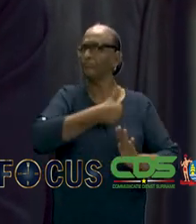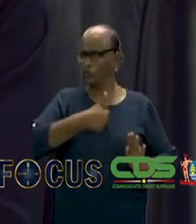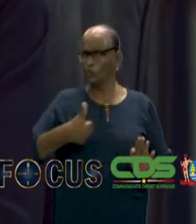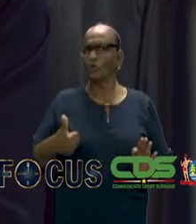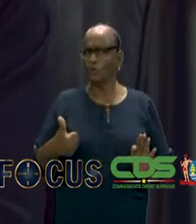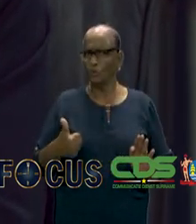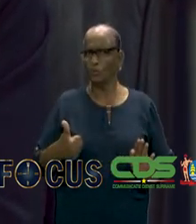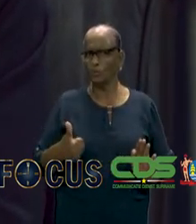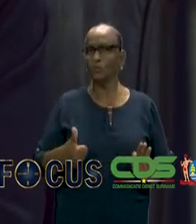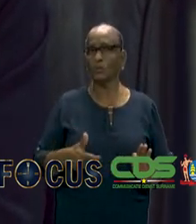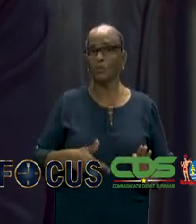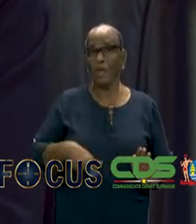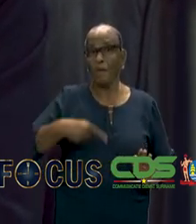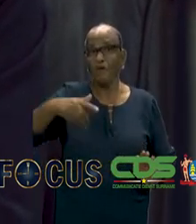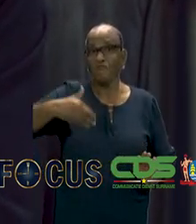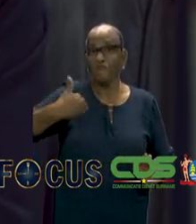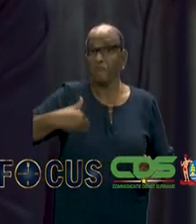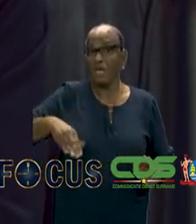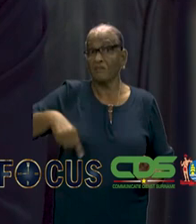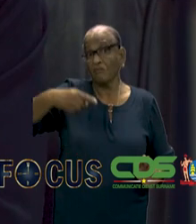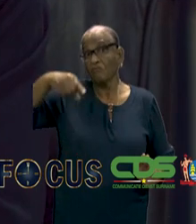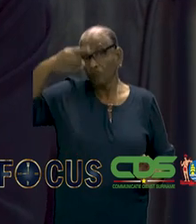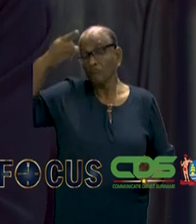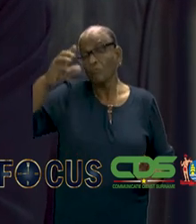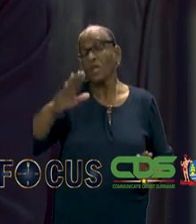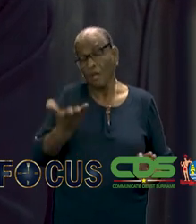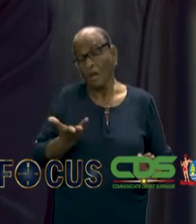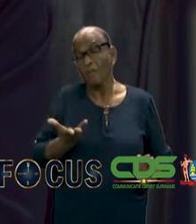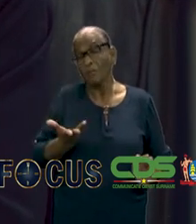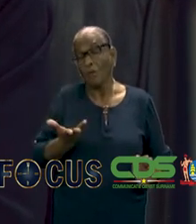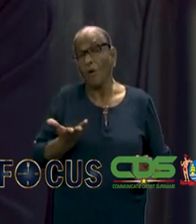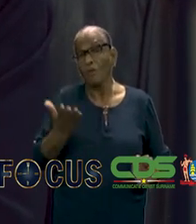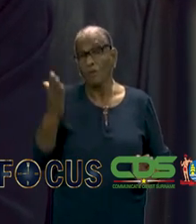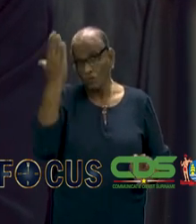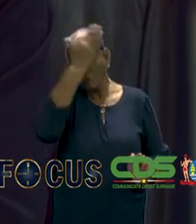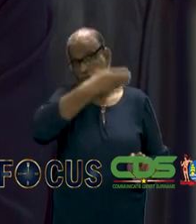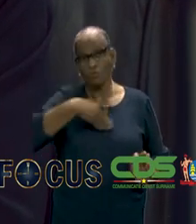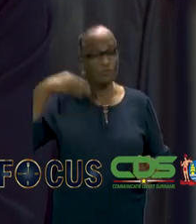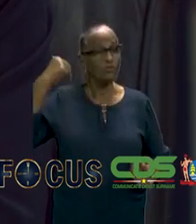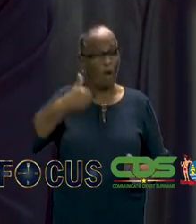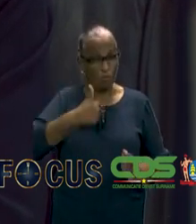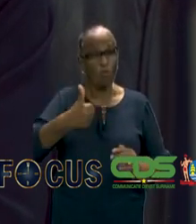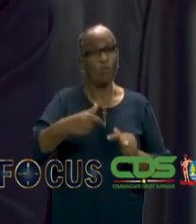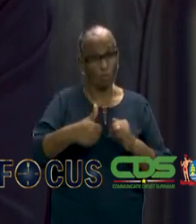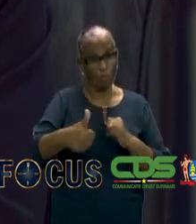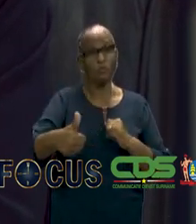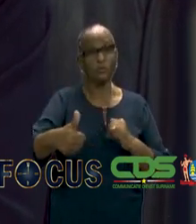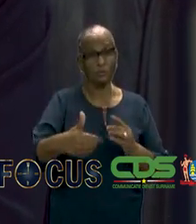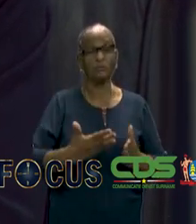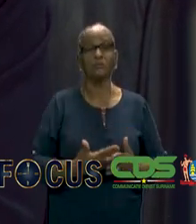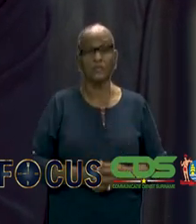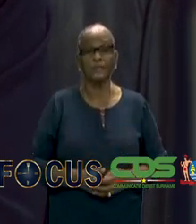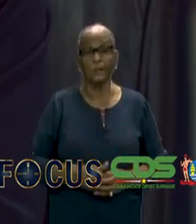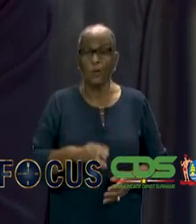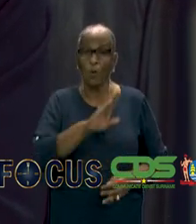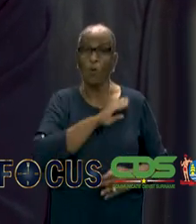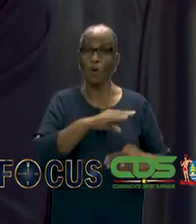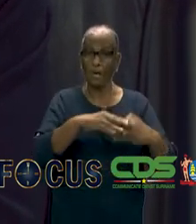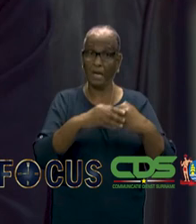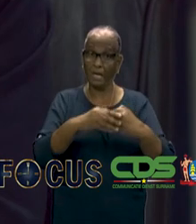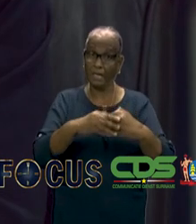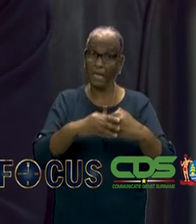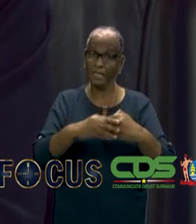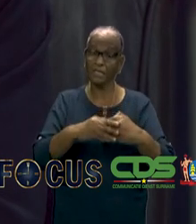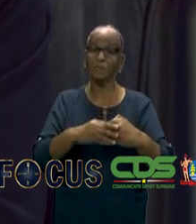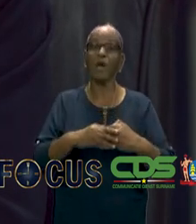gevaccineerden hebben kunnen behalen, als je dat vergelijkt met de regio. En we hebben dus een kennismaking gehad met de top van het ministerie